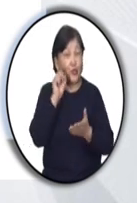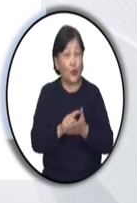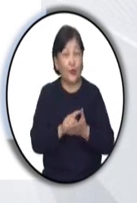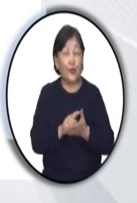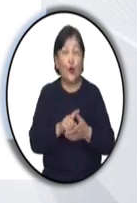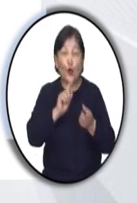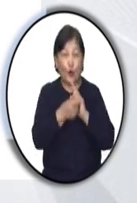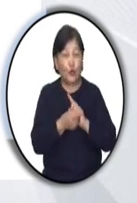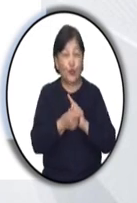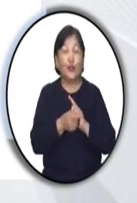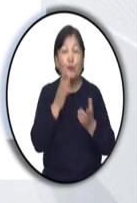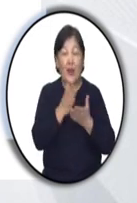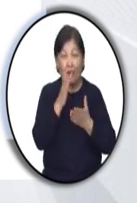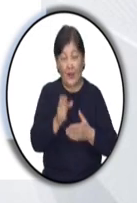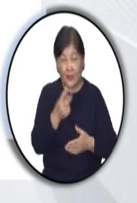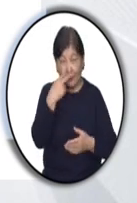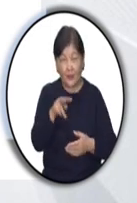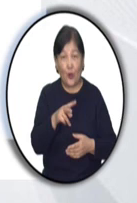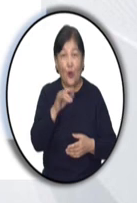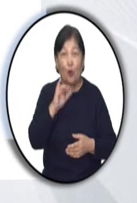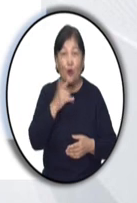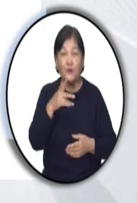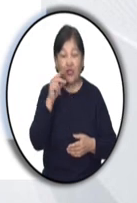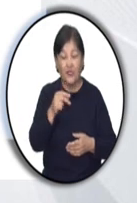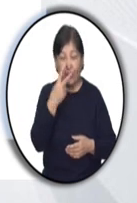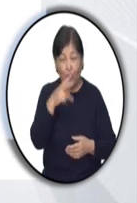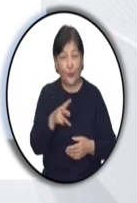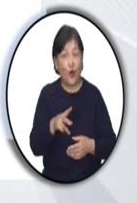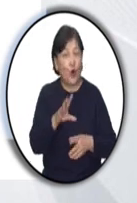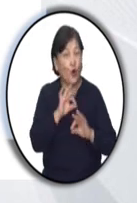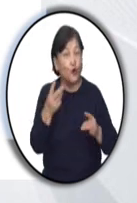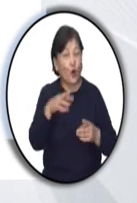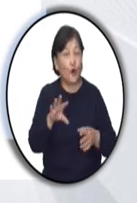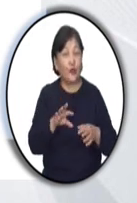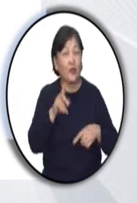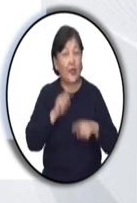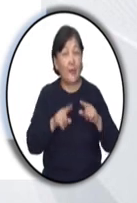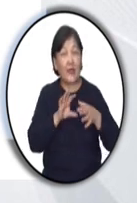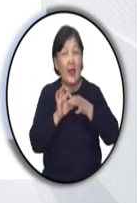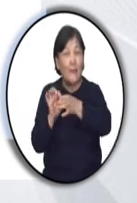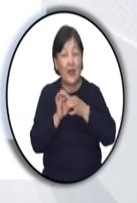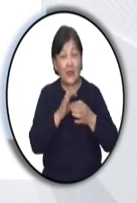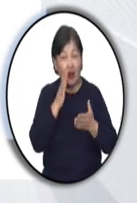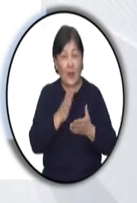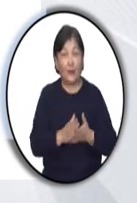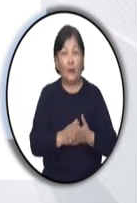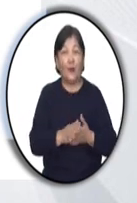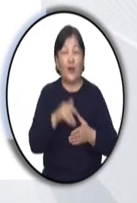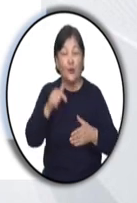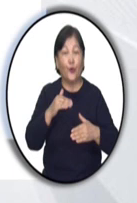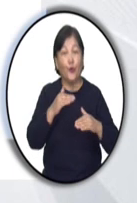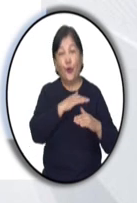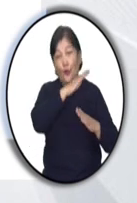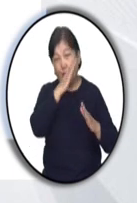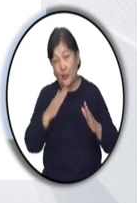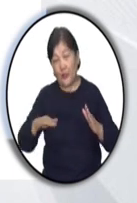холбоотой ямар чухал хувьсагч өөрчлөлтүүд байна вэ? За энэ хувьсагчуд маань өөр хоорондоо ямар хамааралтай